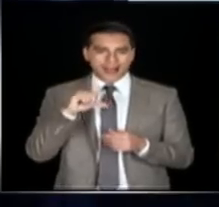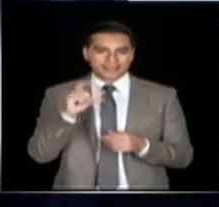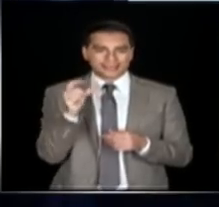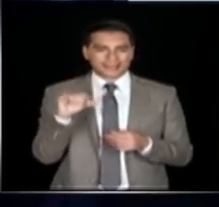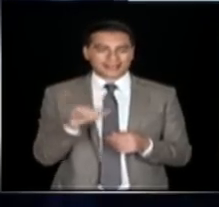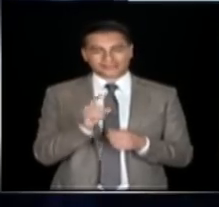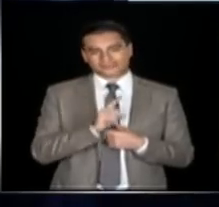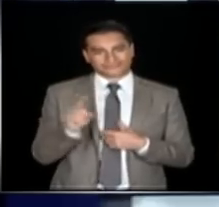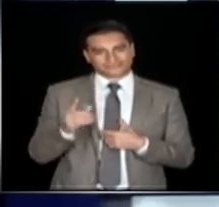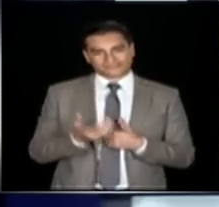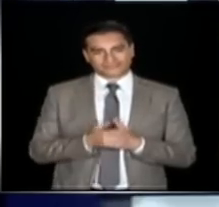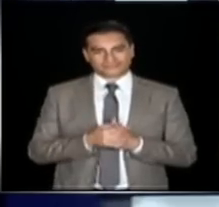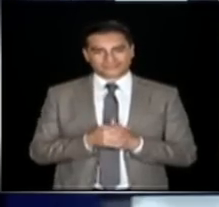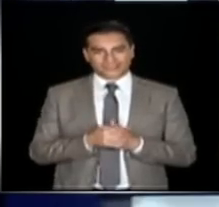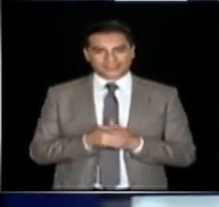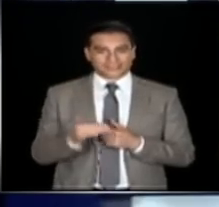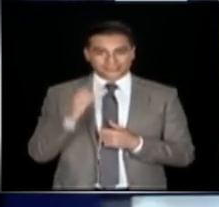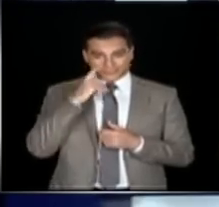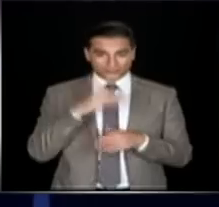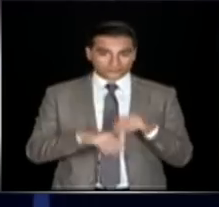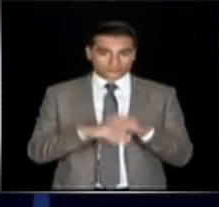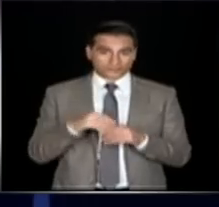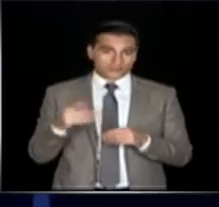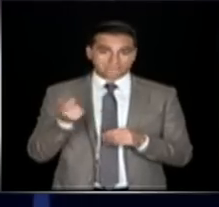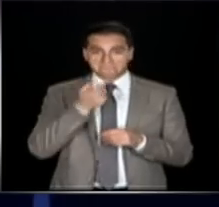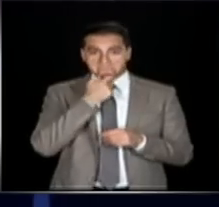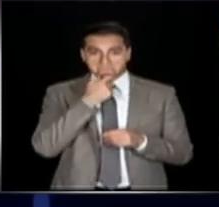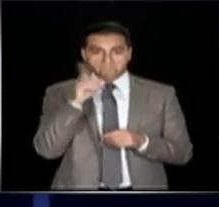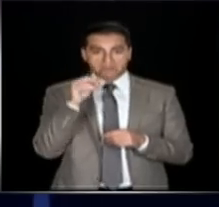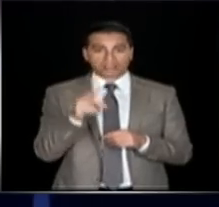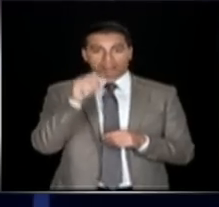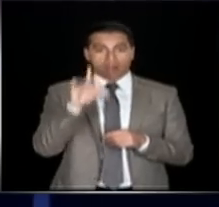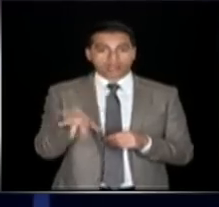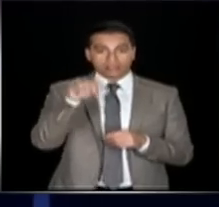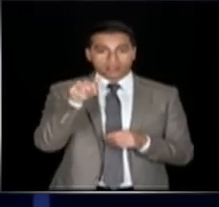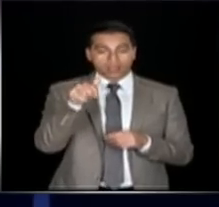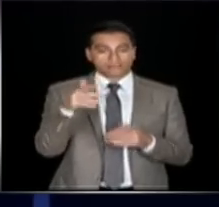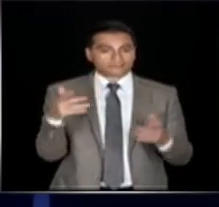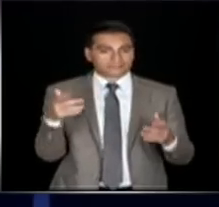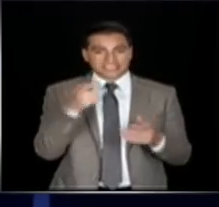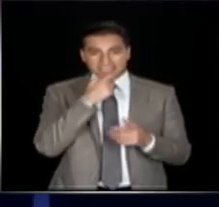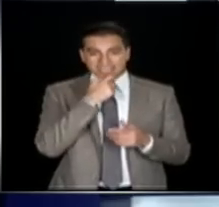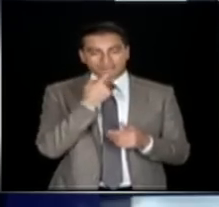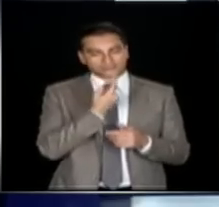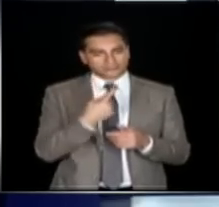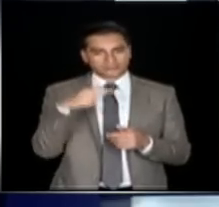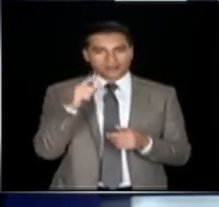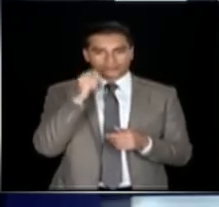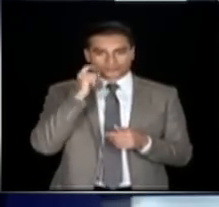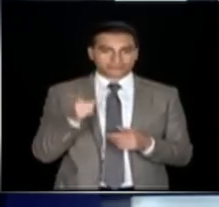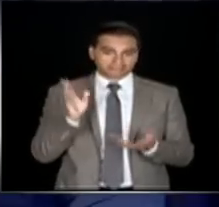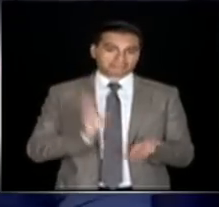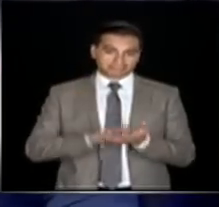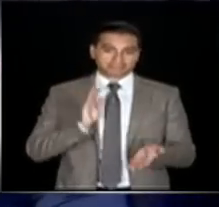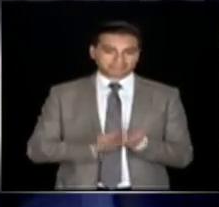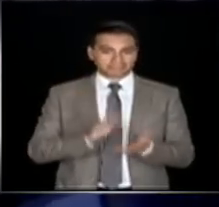هنخمن، هنجرب يعني. مش هتخسروا حاجة. كلاودز. هنجرب. بريطاني. بريطاني. انجليزي، اجابة صحيحة.